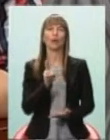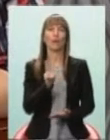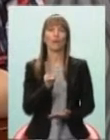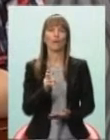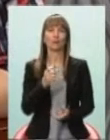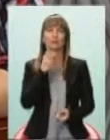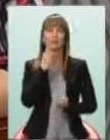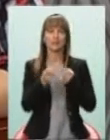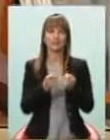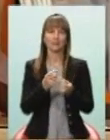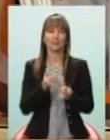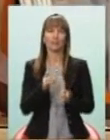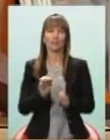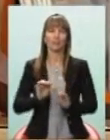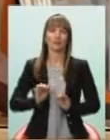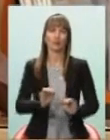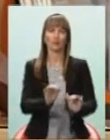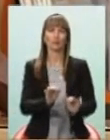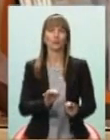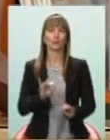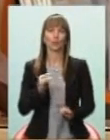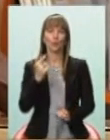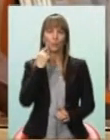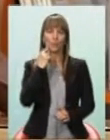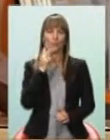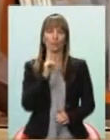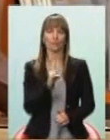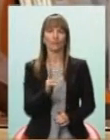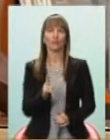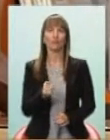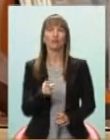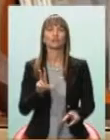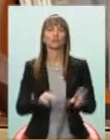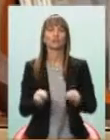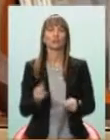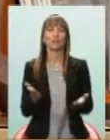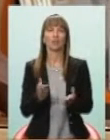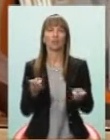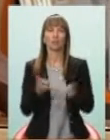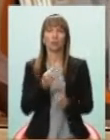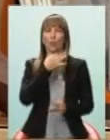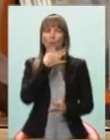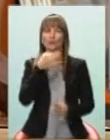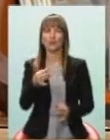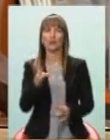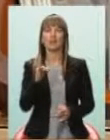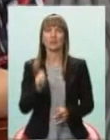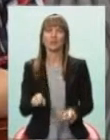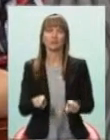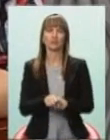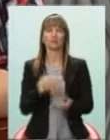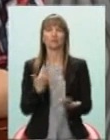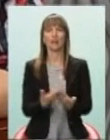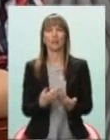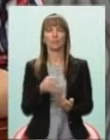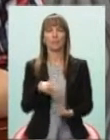крикнути, когось пихнути, товкнути і образити. А як ти вважаєш, як взагалі відповідати на такі? От, наприклад, стоїш ти